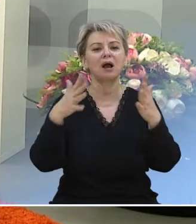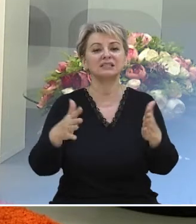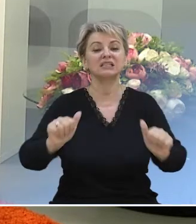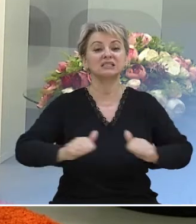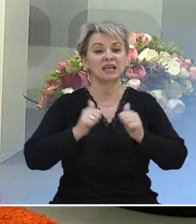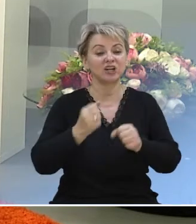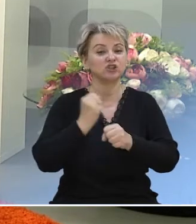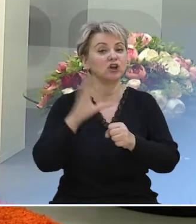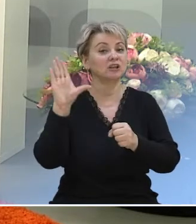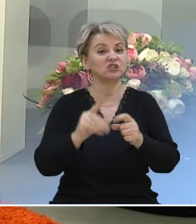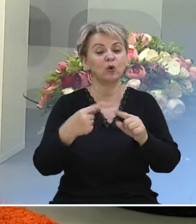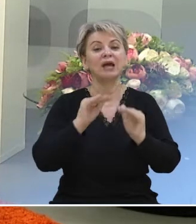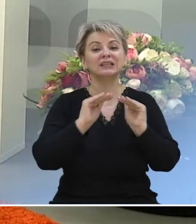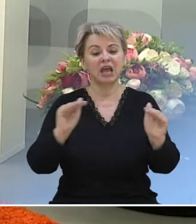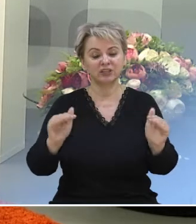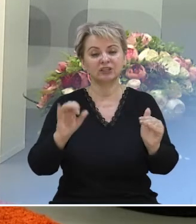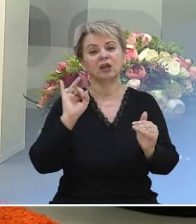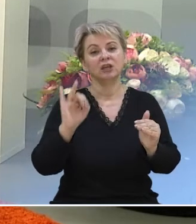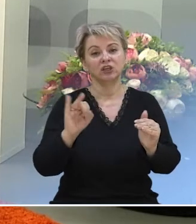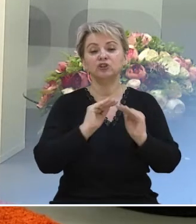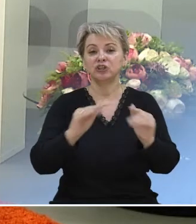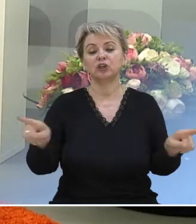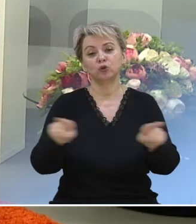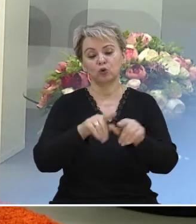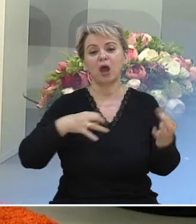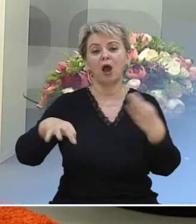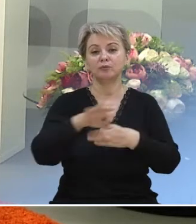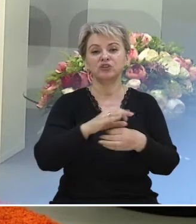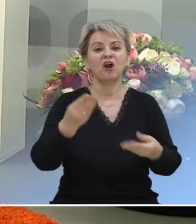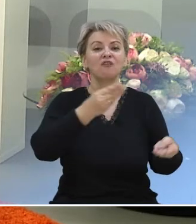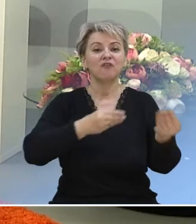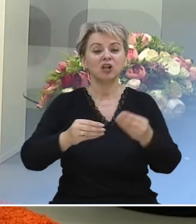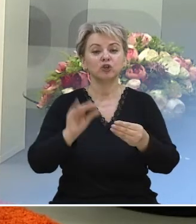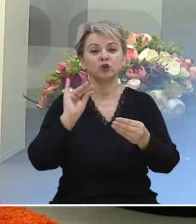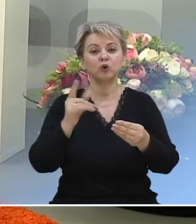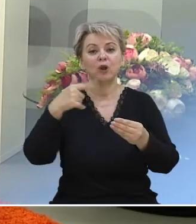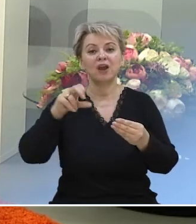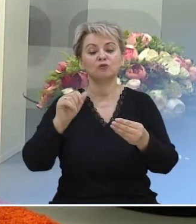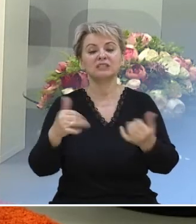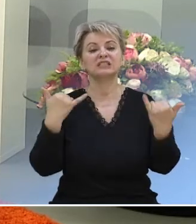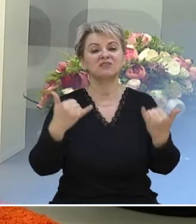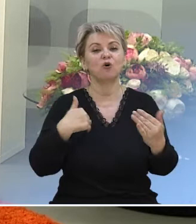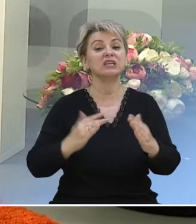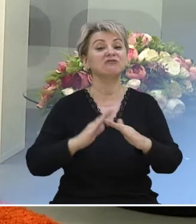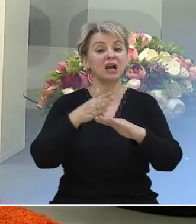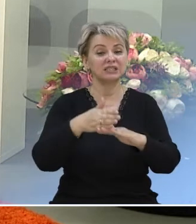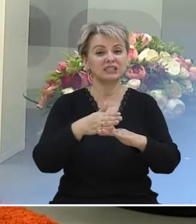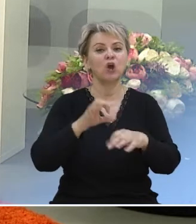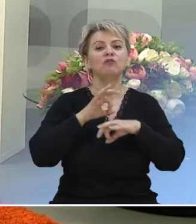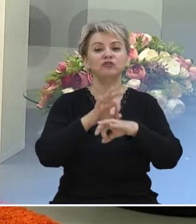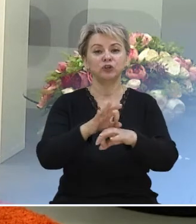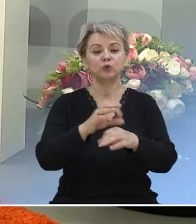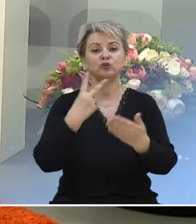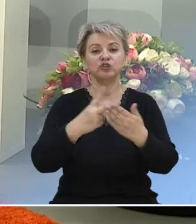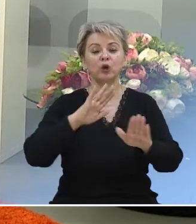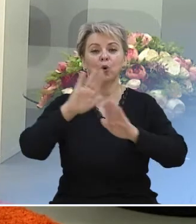которые максимально стараются сделать все для деток. И с детками тоже пообщаемся. Волшебник Юрий Леус сегодня у нас в